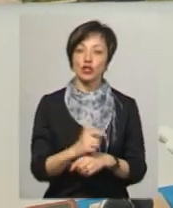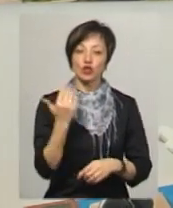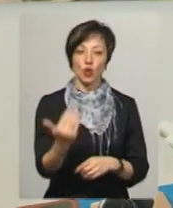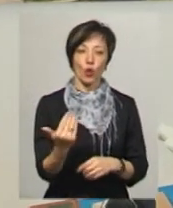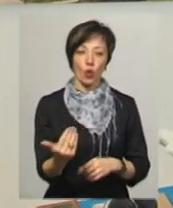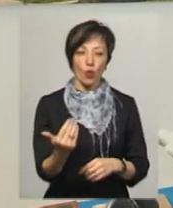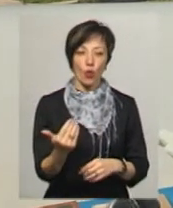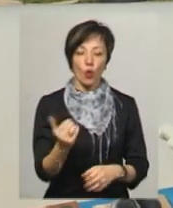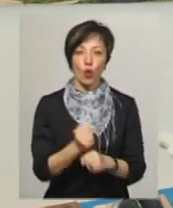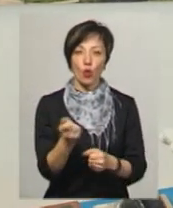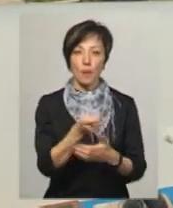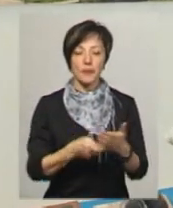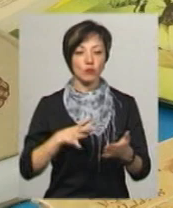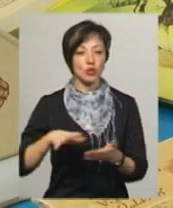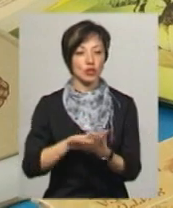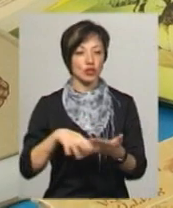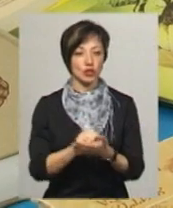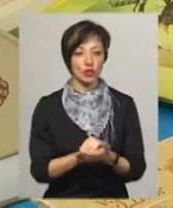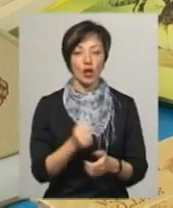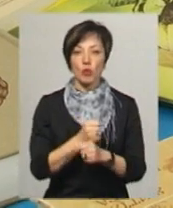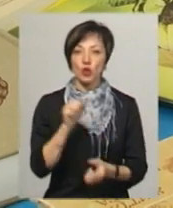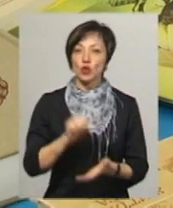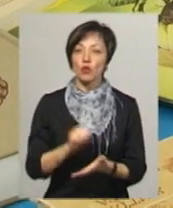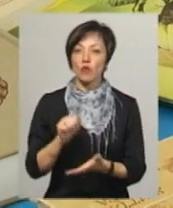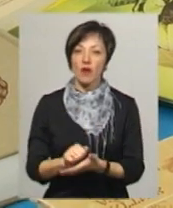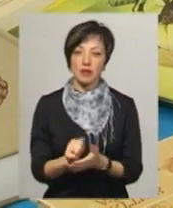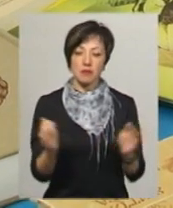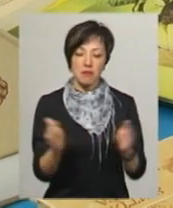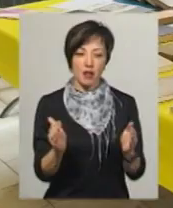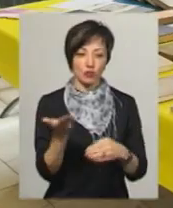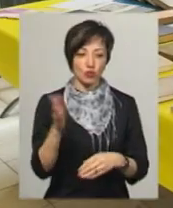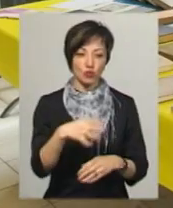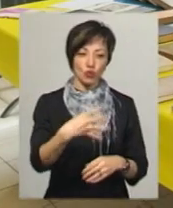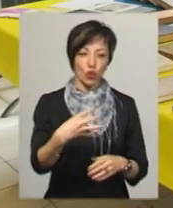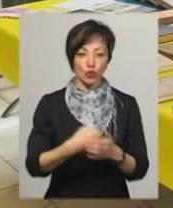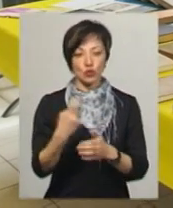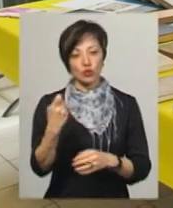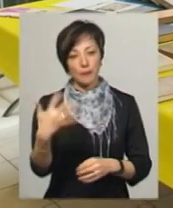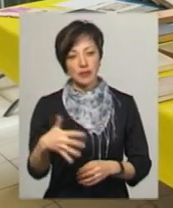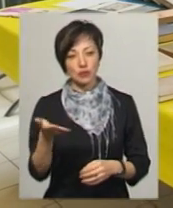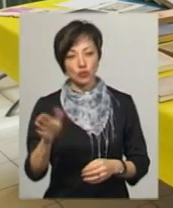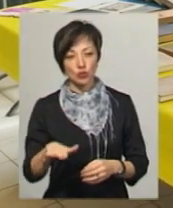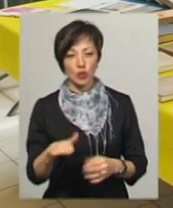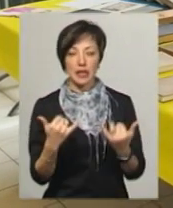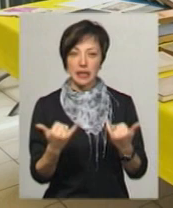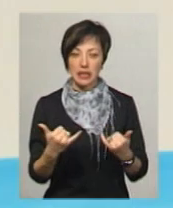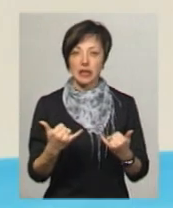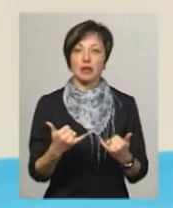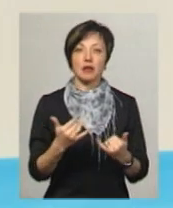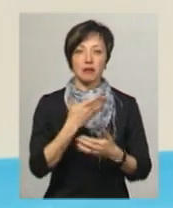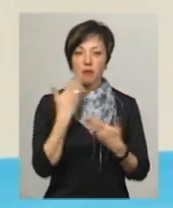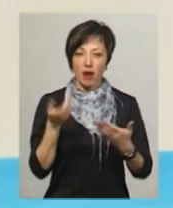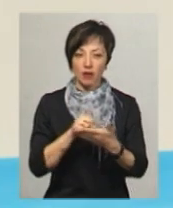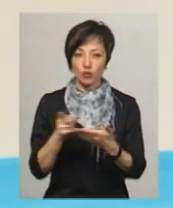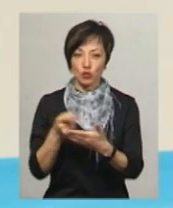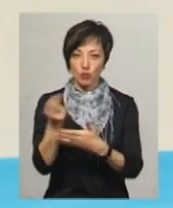його робіт були знищені. Роботи друкувалися невеликим тиражем – від 40 до 150 примірників, і нині немає в каталогах